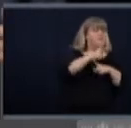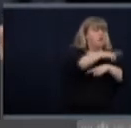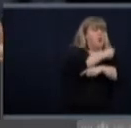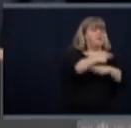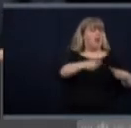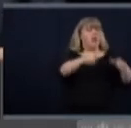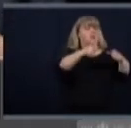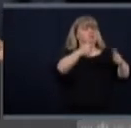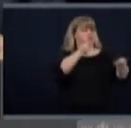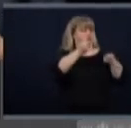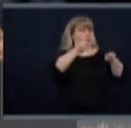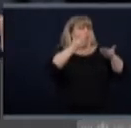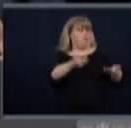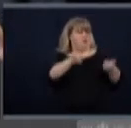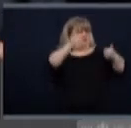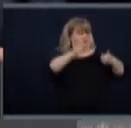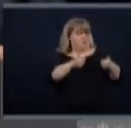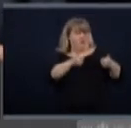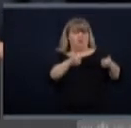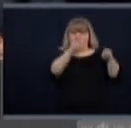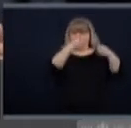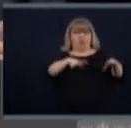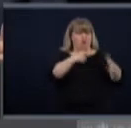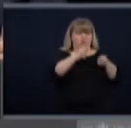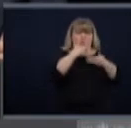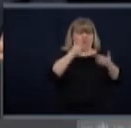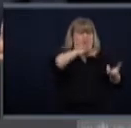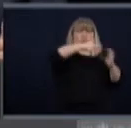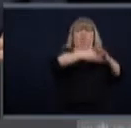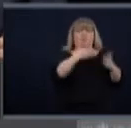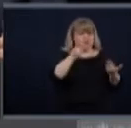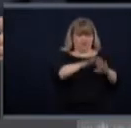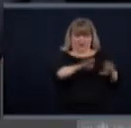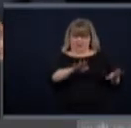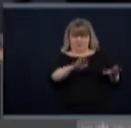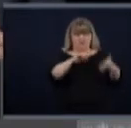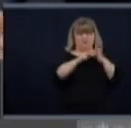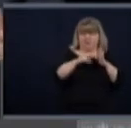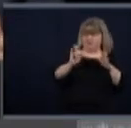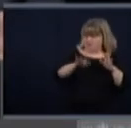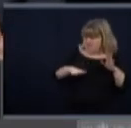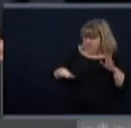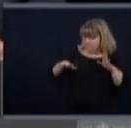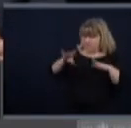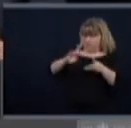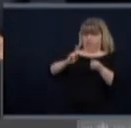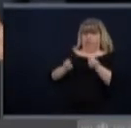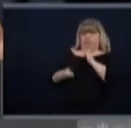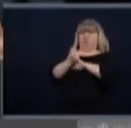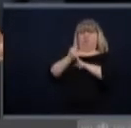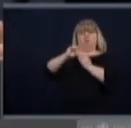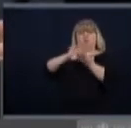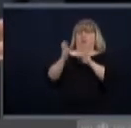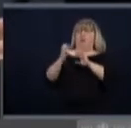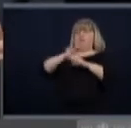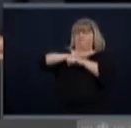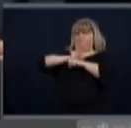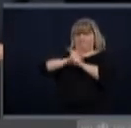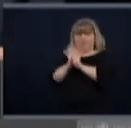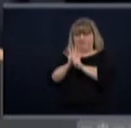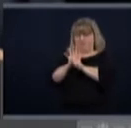jamais il y avait des enfants, des enseignants qui devenaient malades, bien, on a toutes les capacités puis le personnel qui